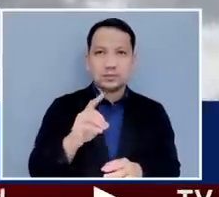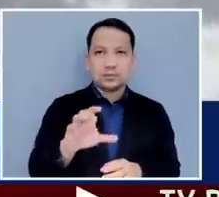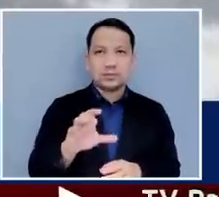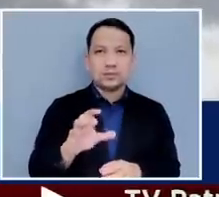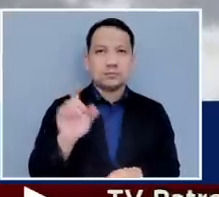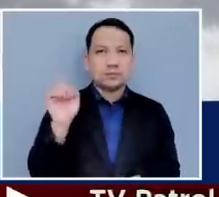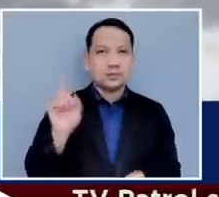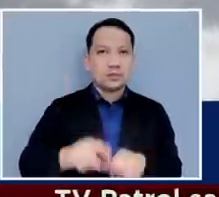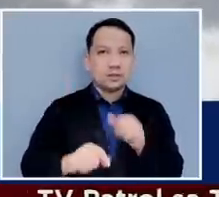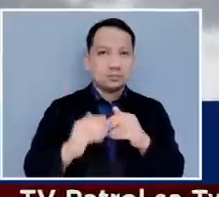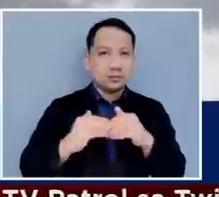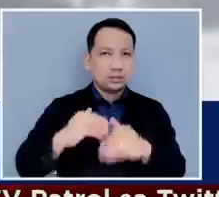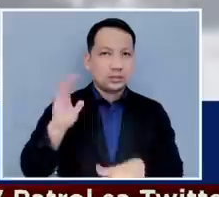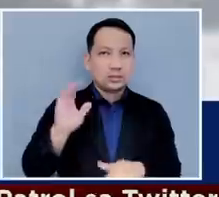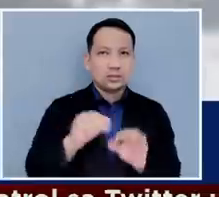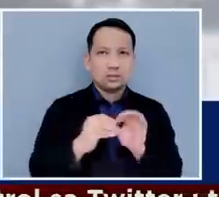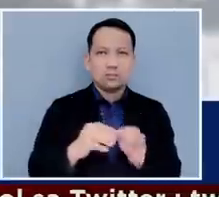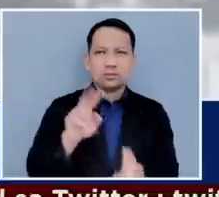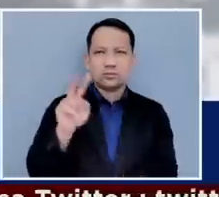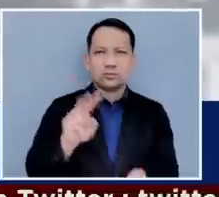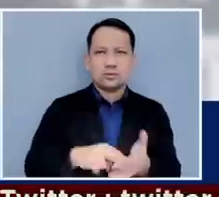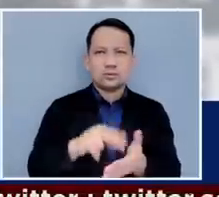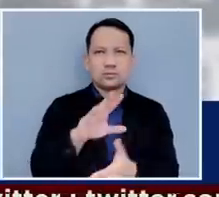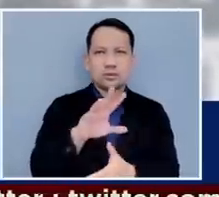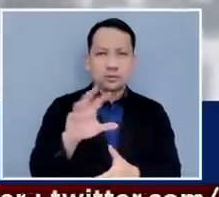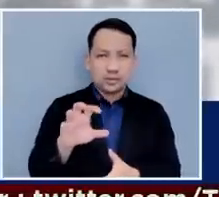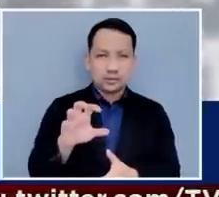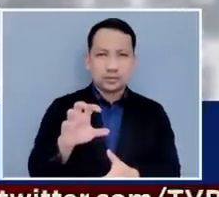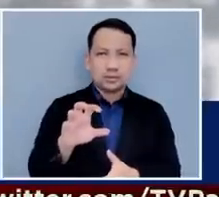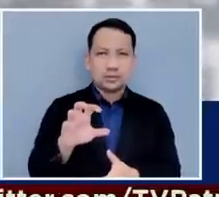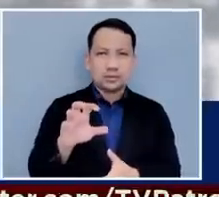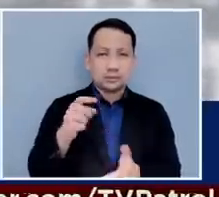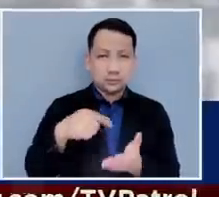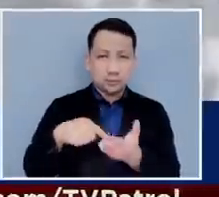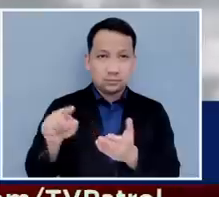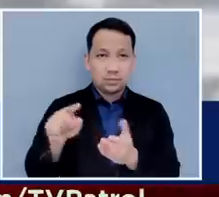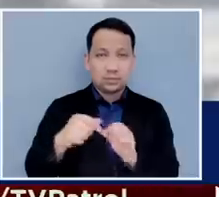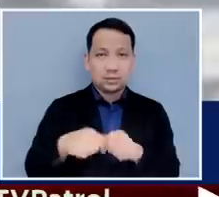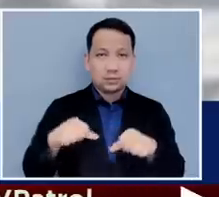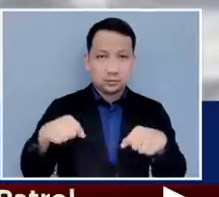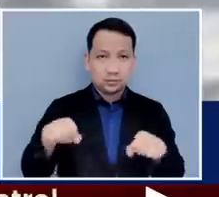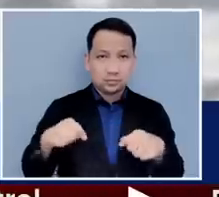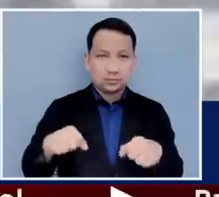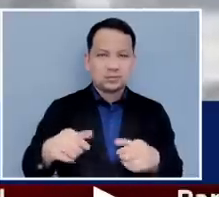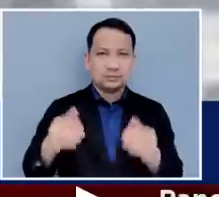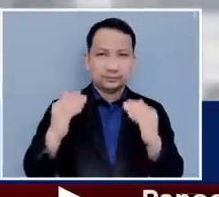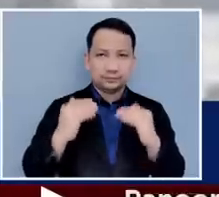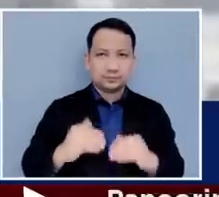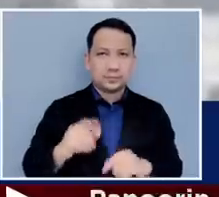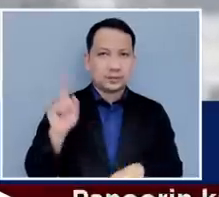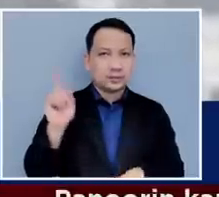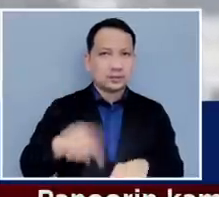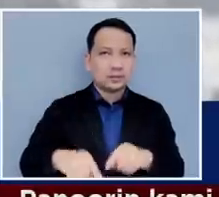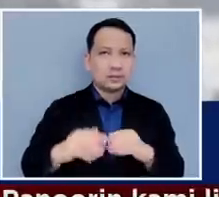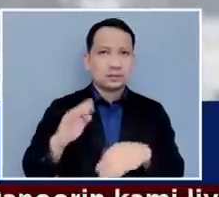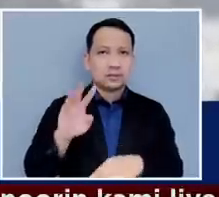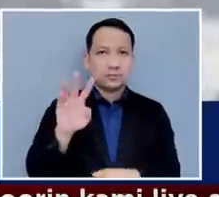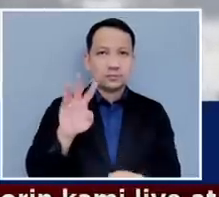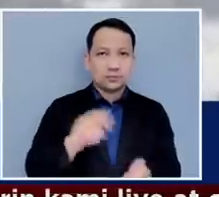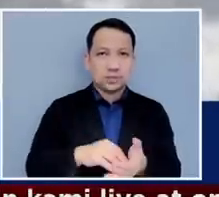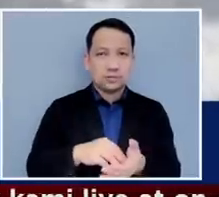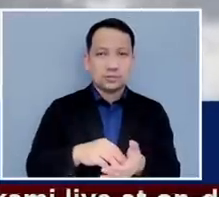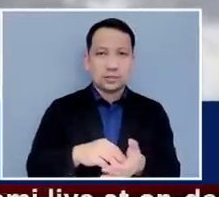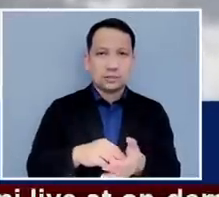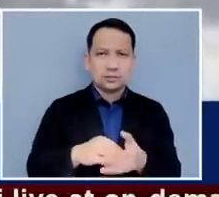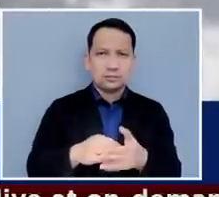dapat tataas sa 2,500 pesos ang singil para sa motorsiklo at hindi rin tataas sa 4,000 pesos